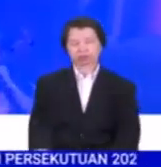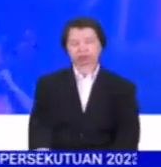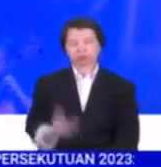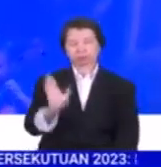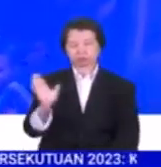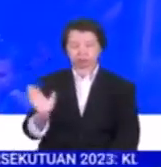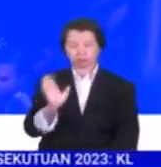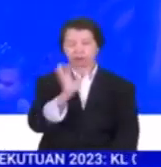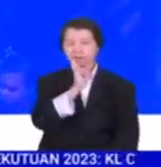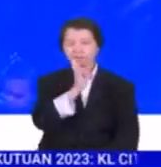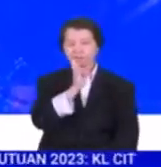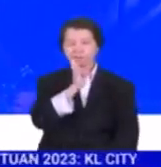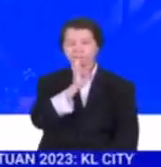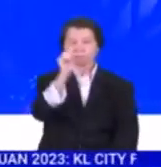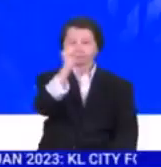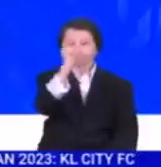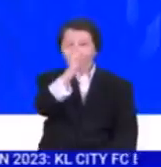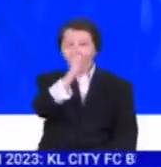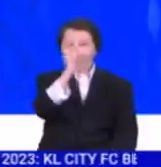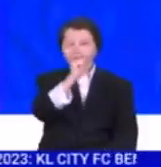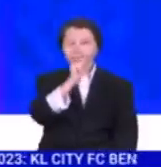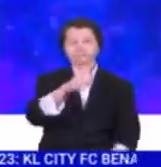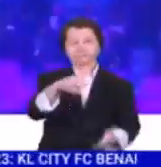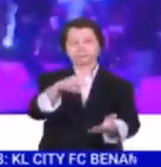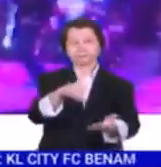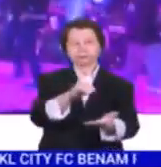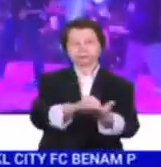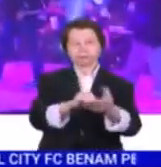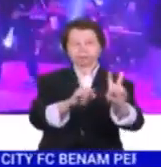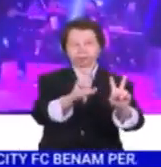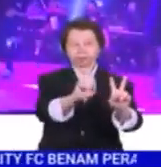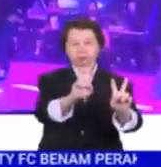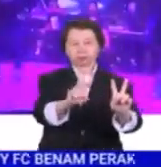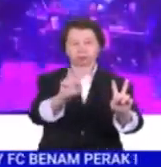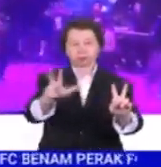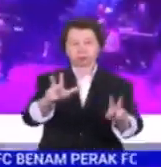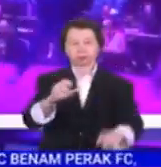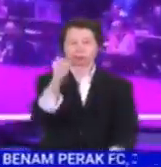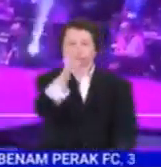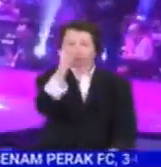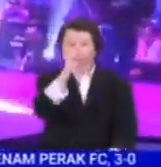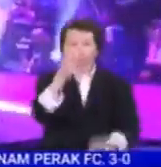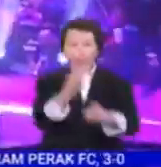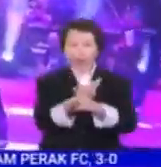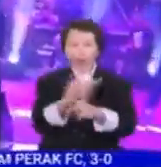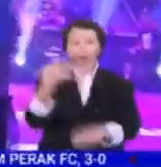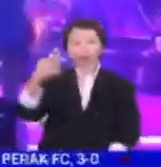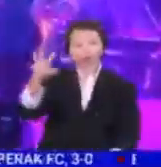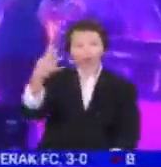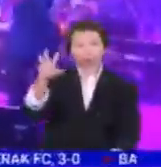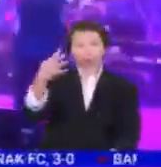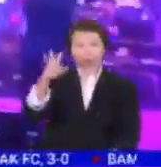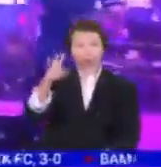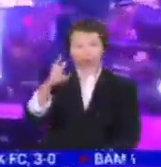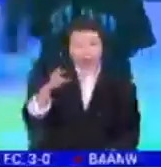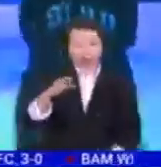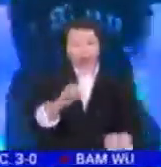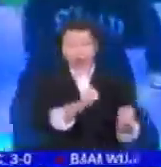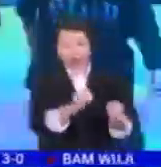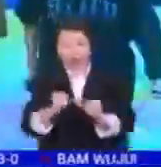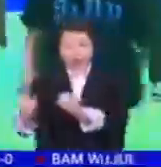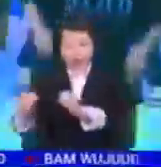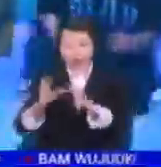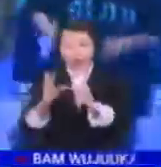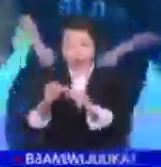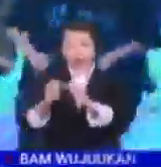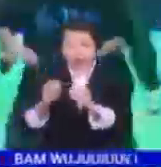Beliau berkata demikian dalam konsert Musica Extravaganza 2023. Konsert kali ke-14 itu merupakan kemuncak penganjuran